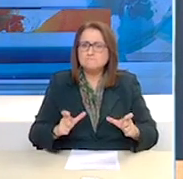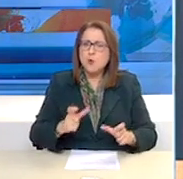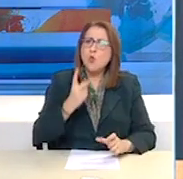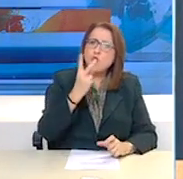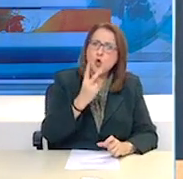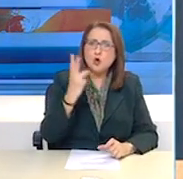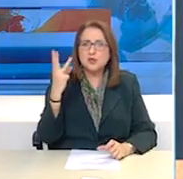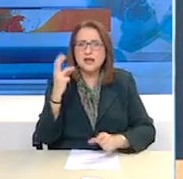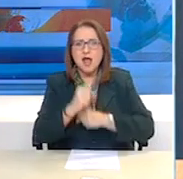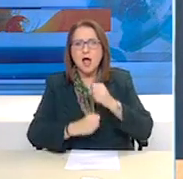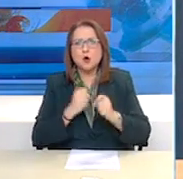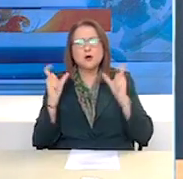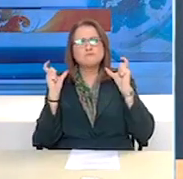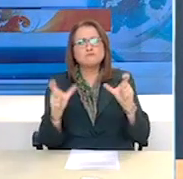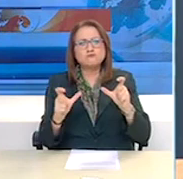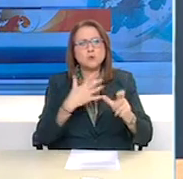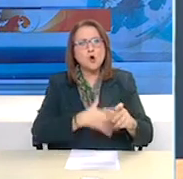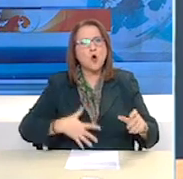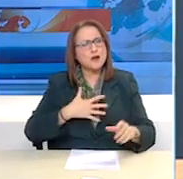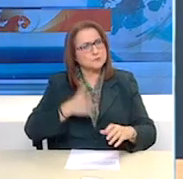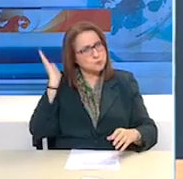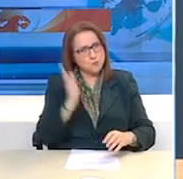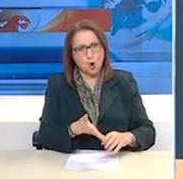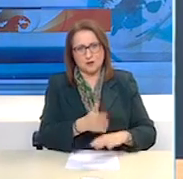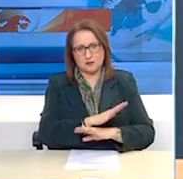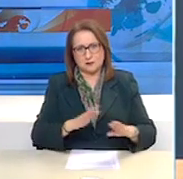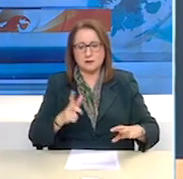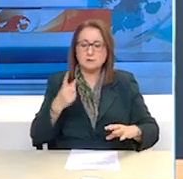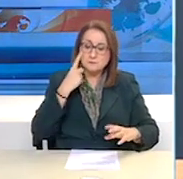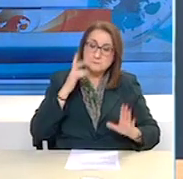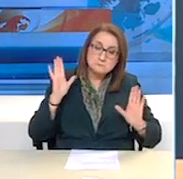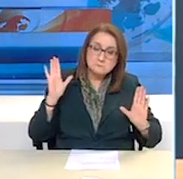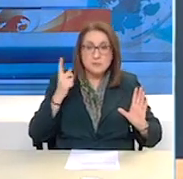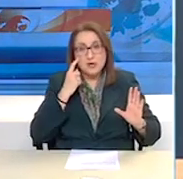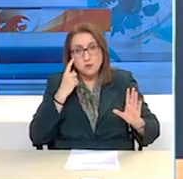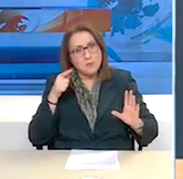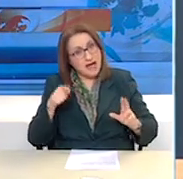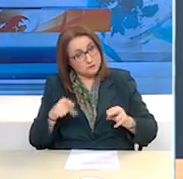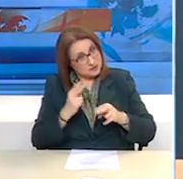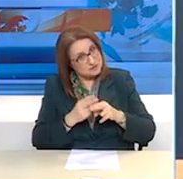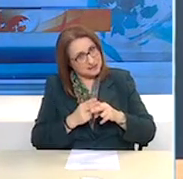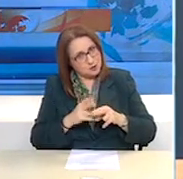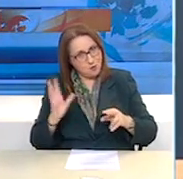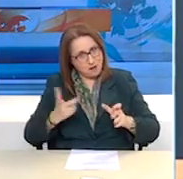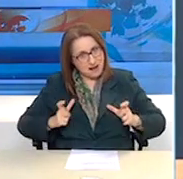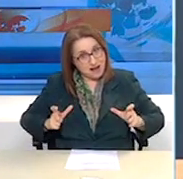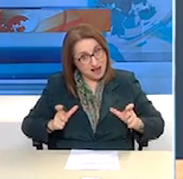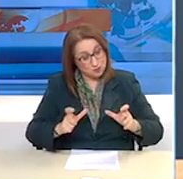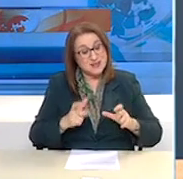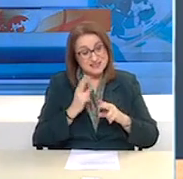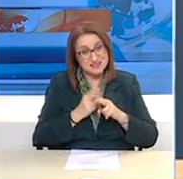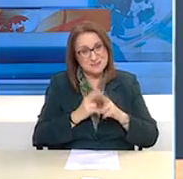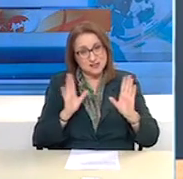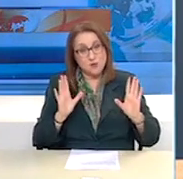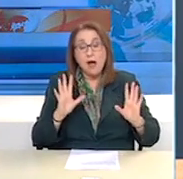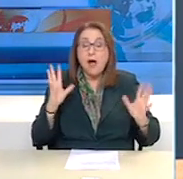χρόνια. Άρα ναι, μια τέτοια στρατηγική εξετάζεται αυτή τη στιγμή σε παγκόσμιο επίπεδο, θα είναι χρήσιμη, αλλά θα εξαρτηθεί, και εδώ πρέπει να το τονίσω, από